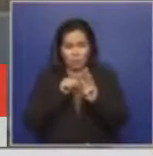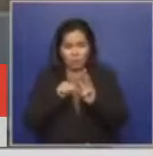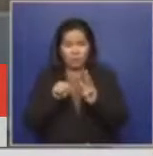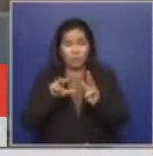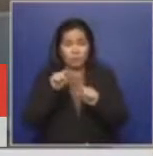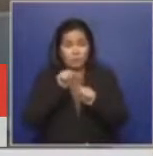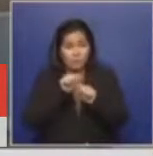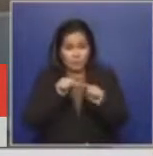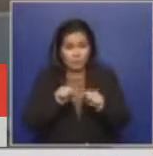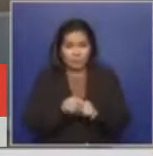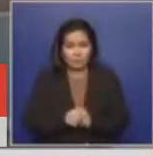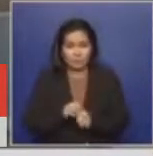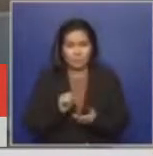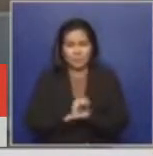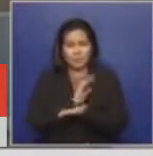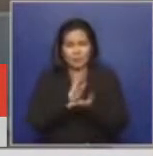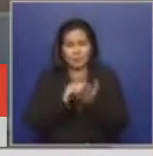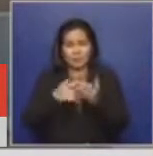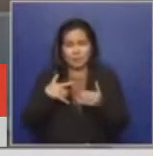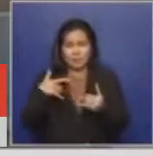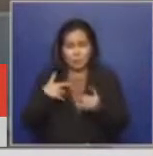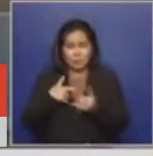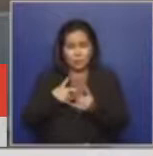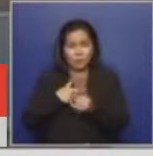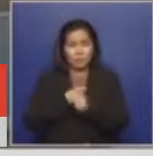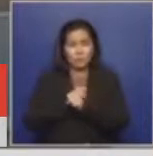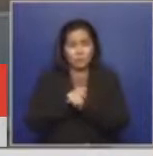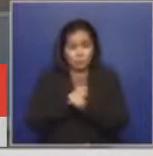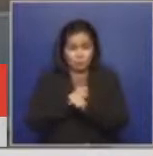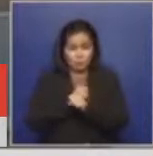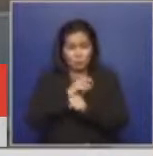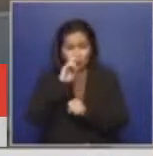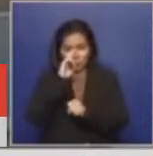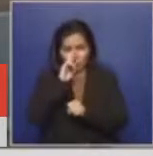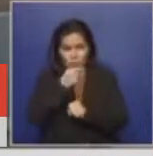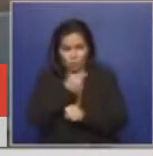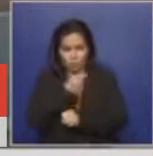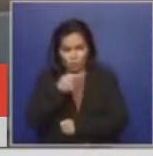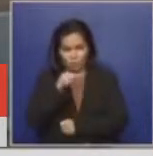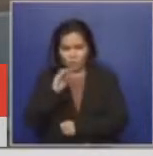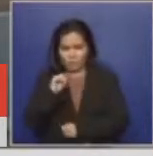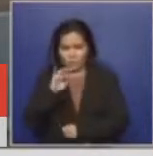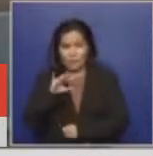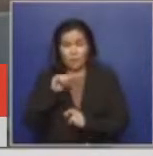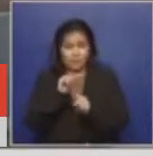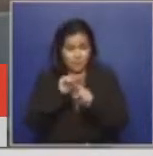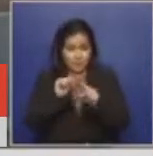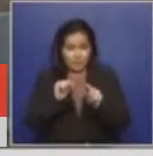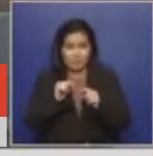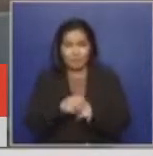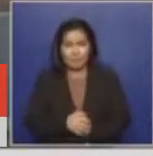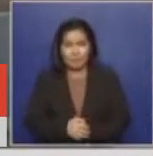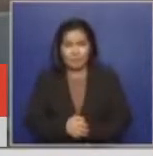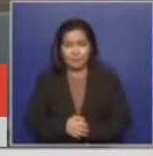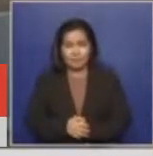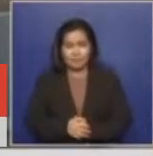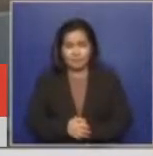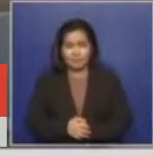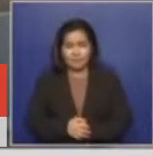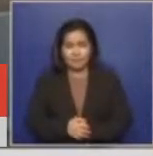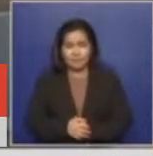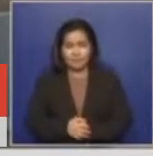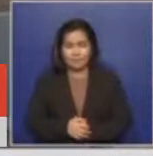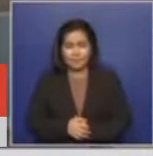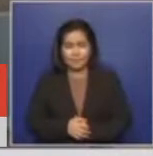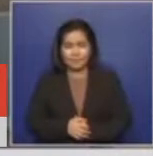6.3% สถาบันวัคซีนติดลบไปนะครับ 4-5% ซึ่งได้ต